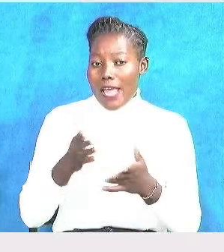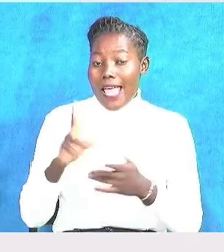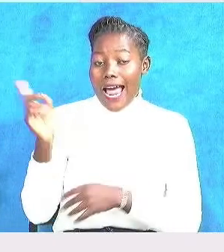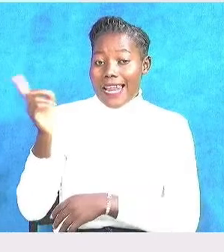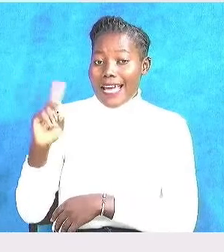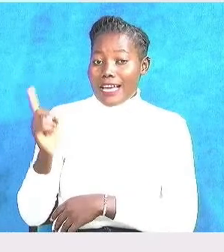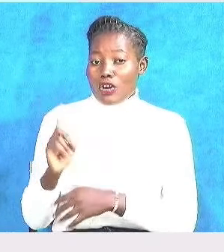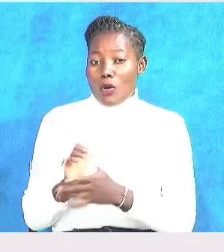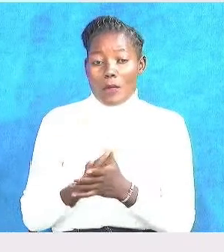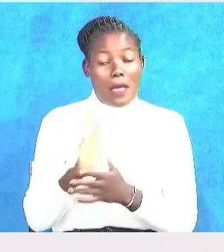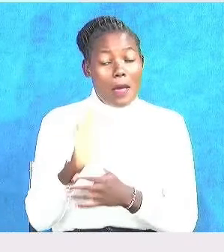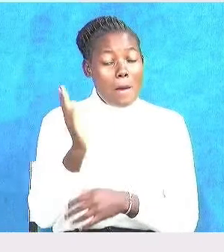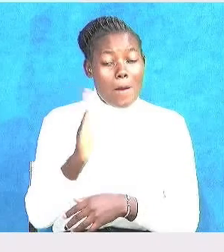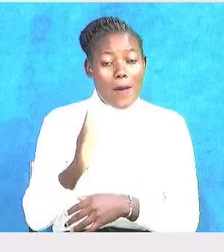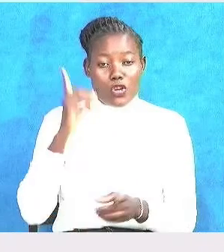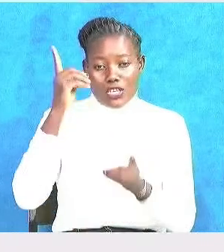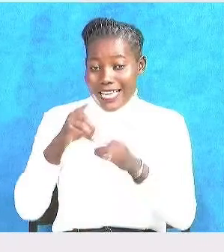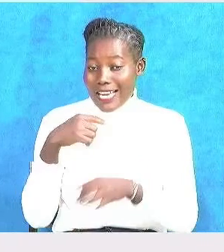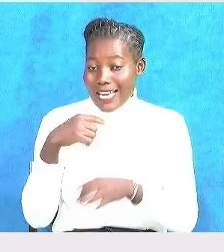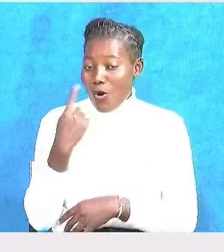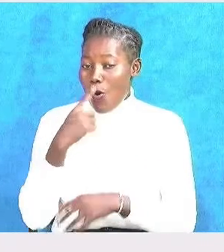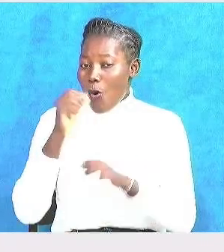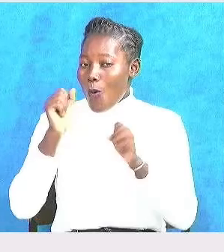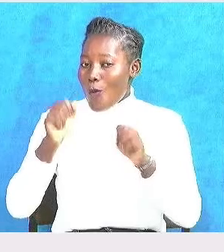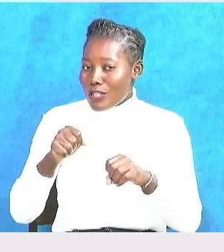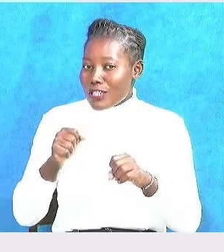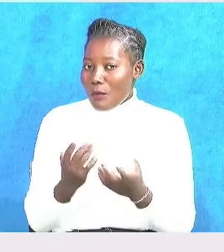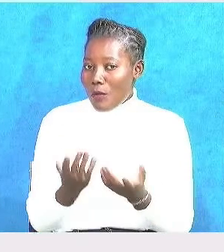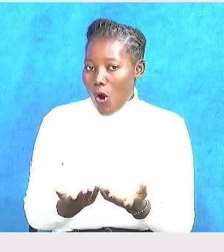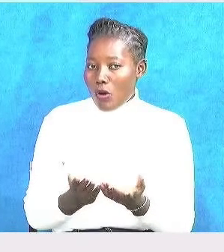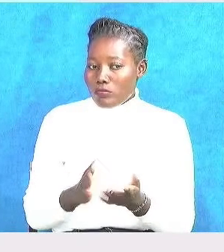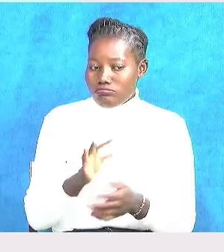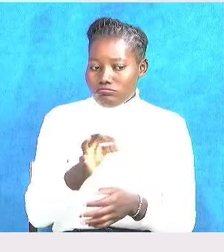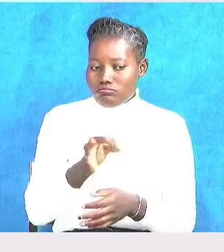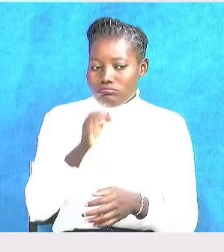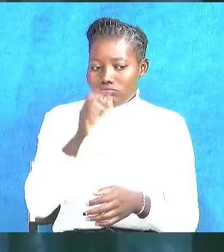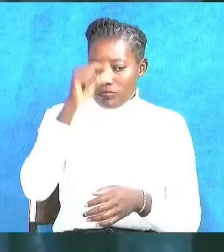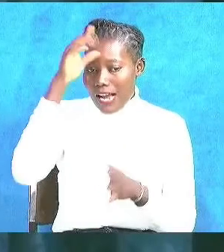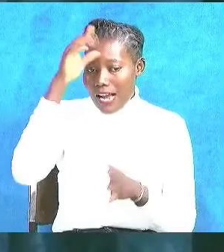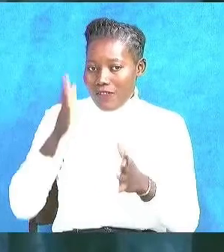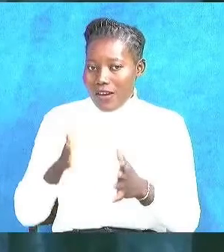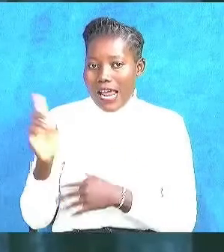bado hawajamua nani anaweza kuchukua wadhifa wa ugavana katika kaunti ya Nairobi.